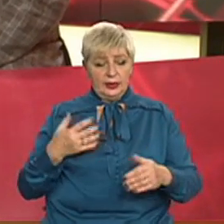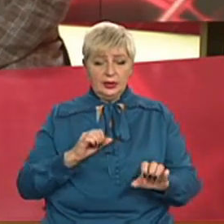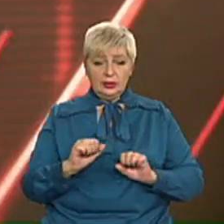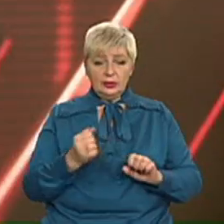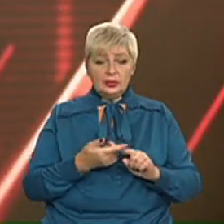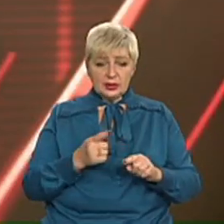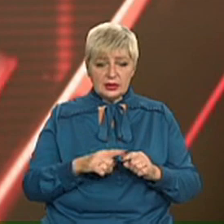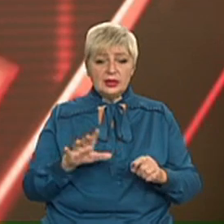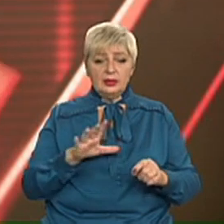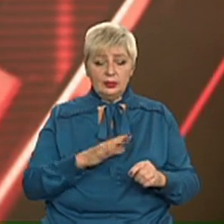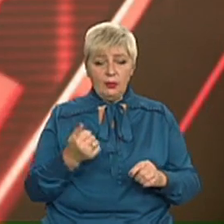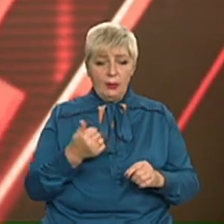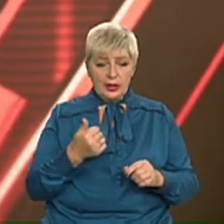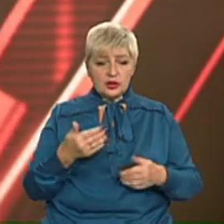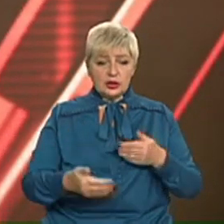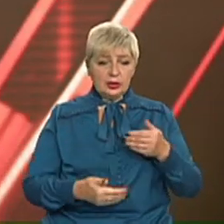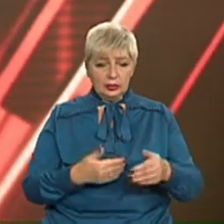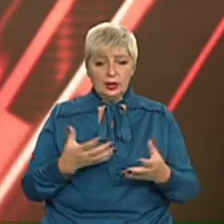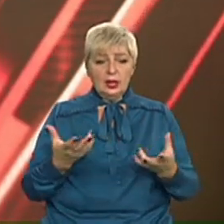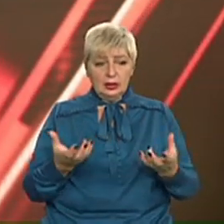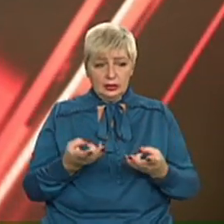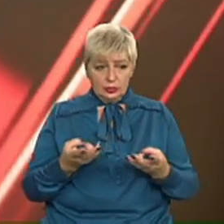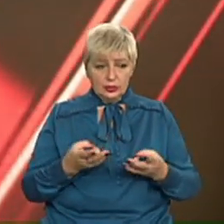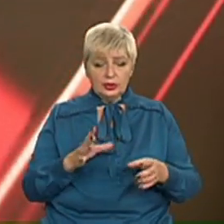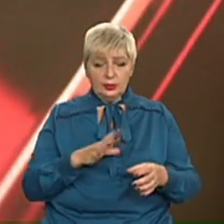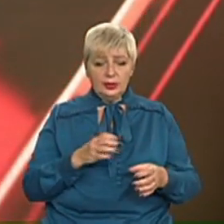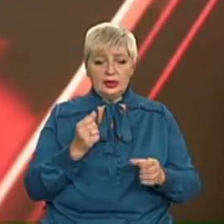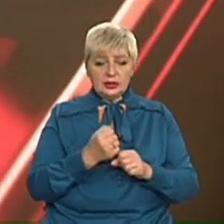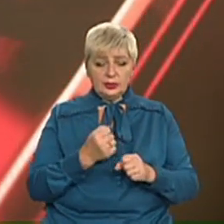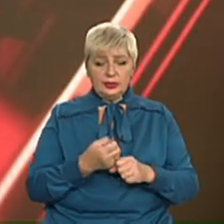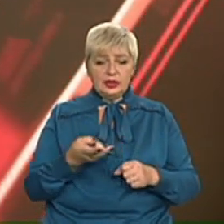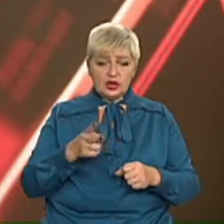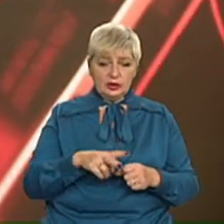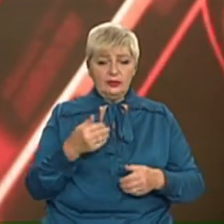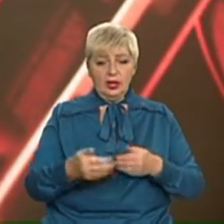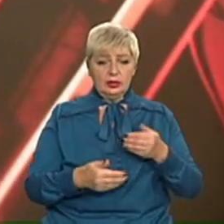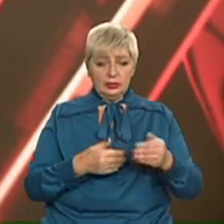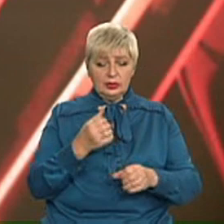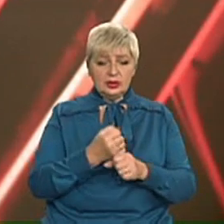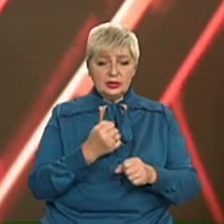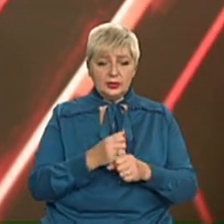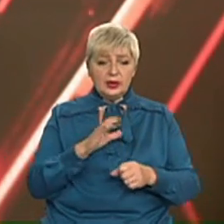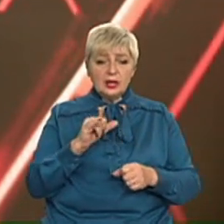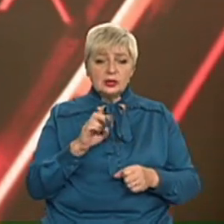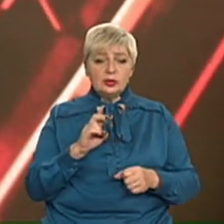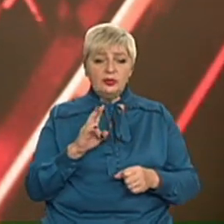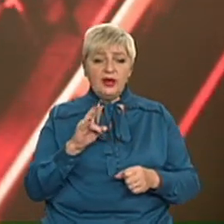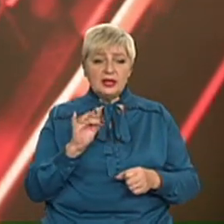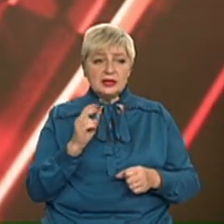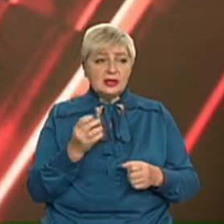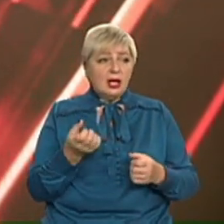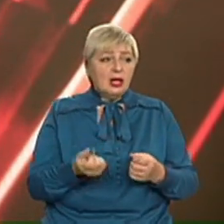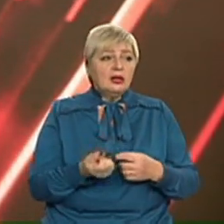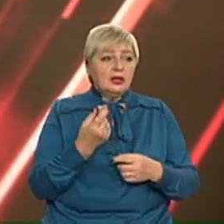був перший крок. Потрібно було зробити ще два кроки. Це поміняти розрахунок субвенцій і визначити, з